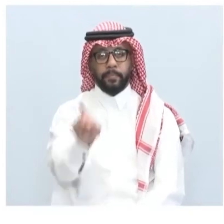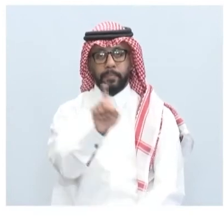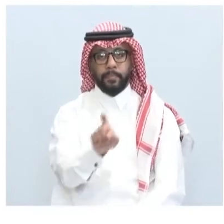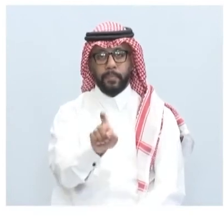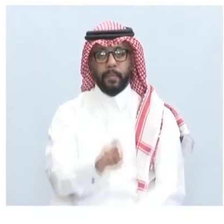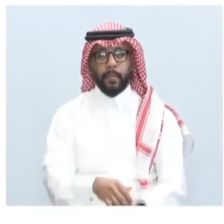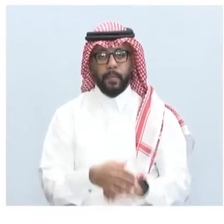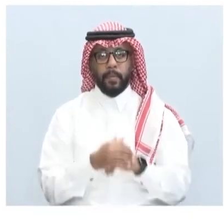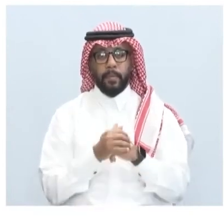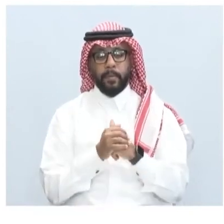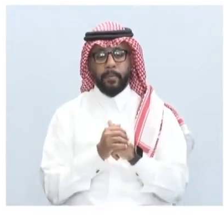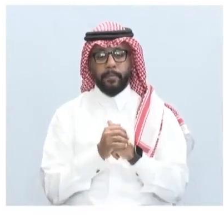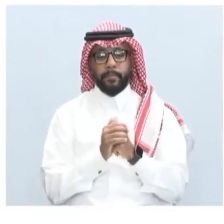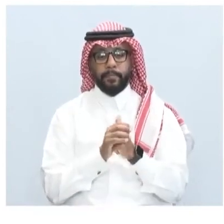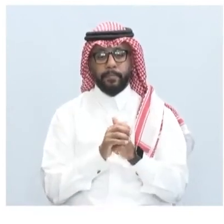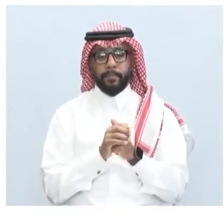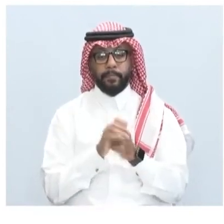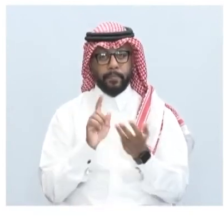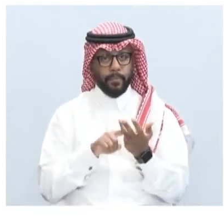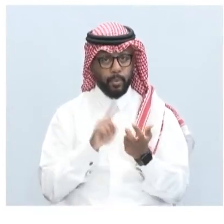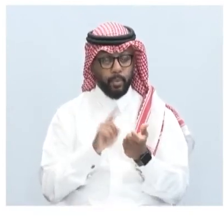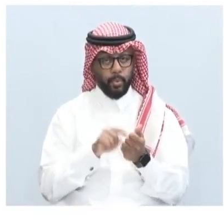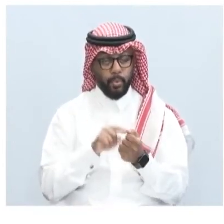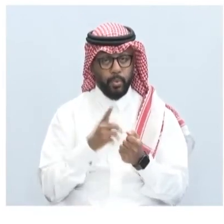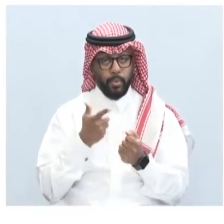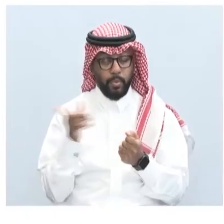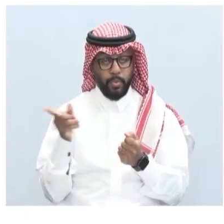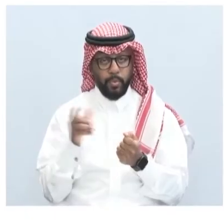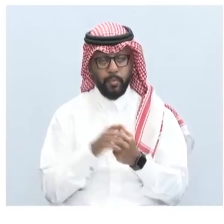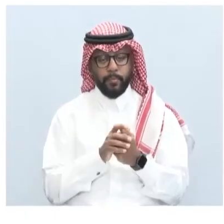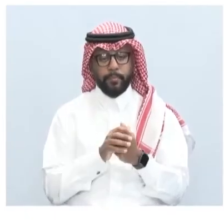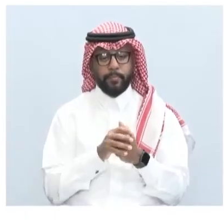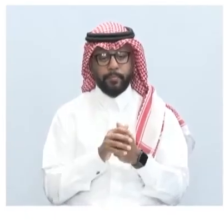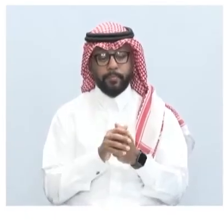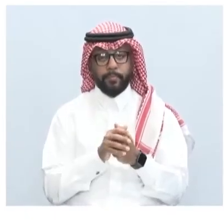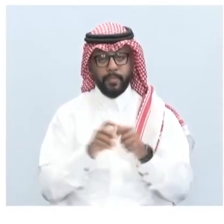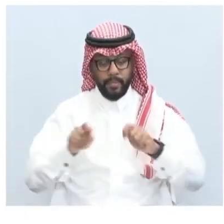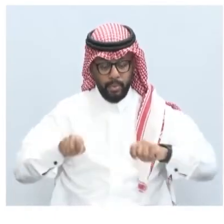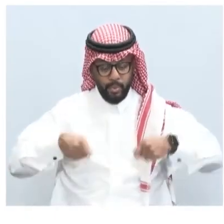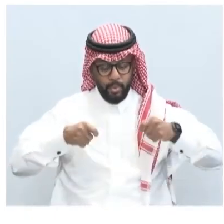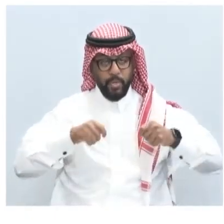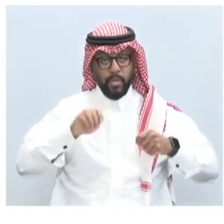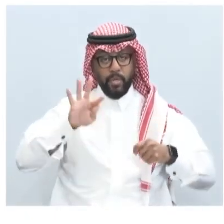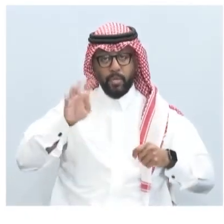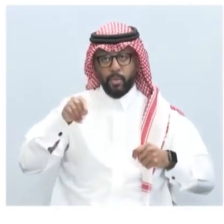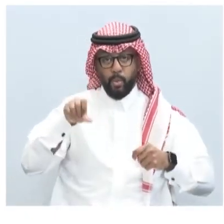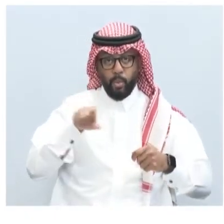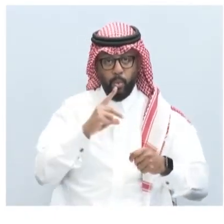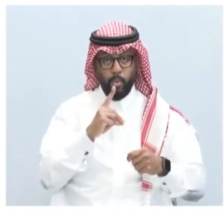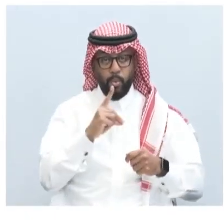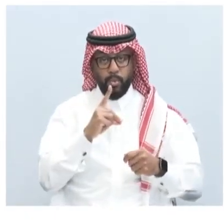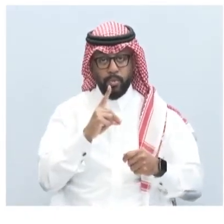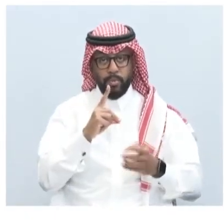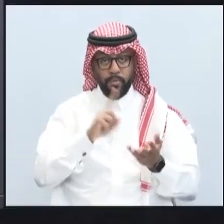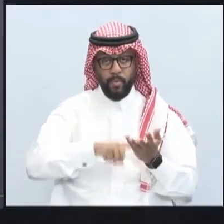ناتي الان الى التقويم السؤال الاول نعدد شروط المسح على الخفين والجوربين